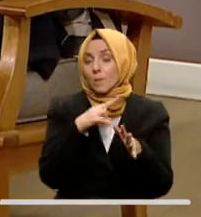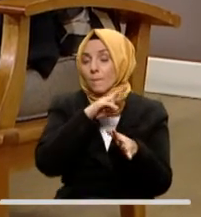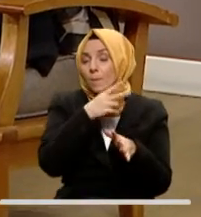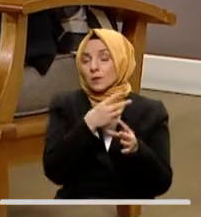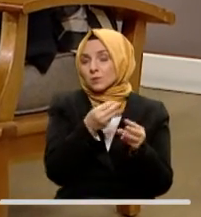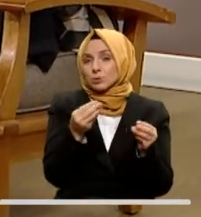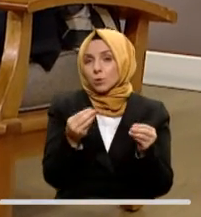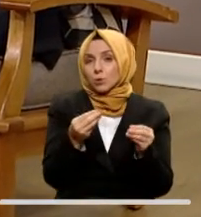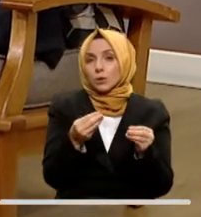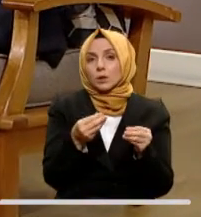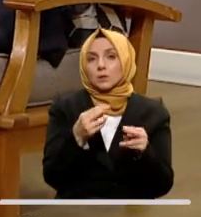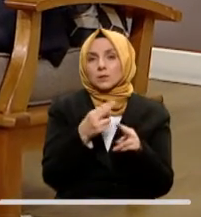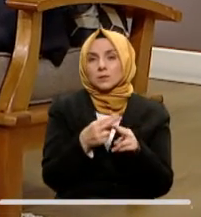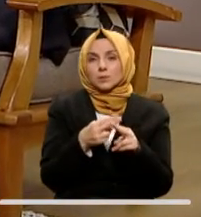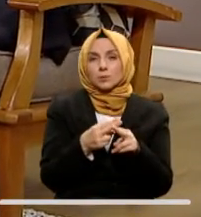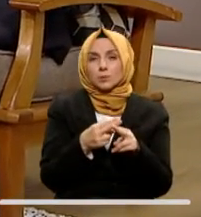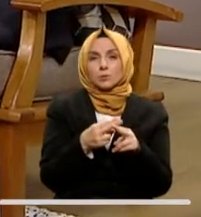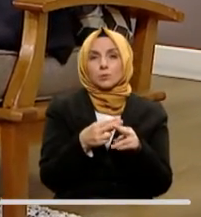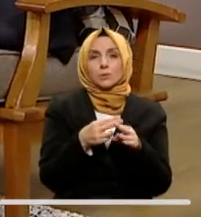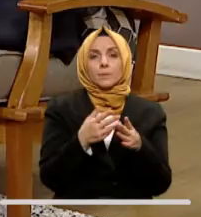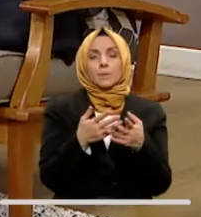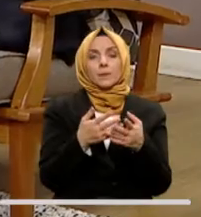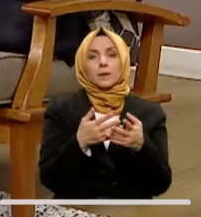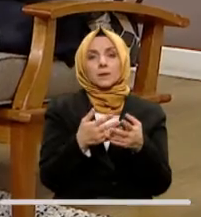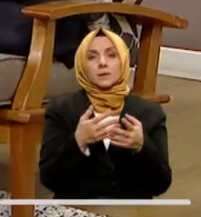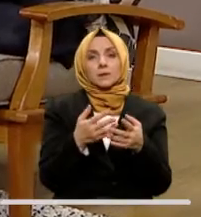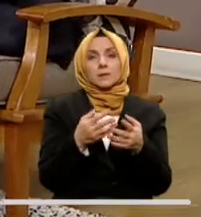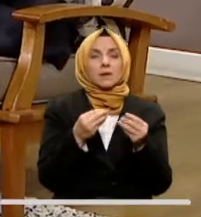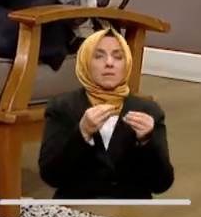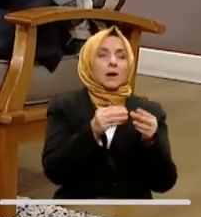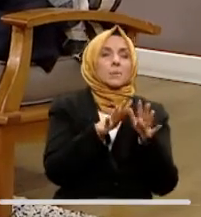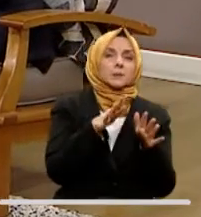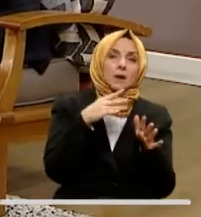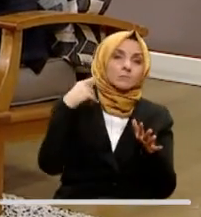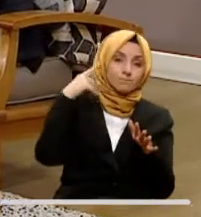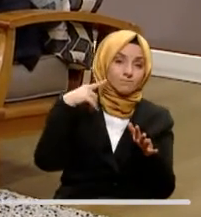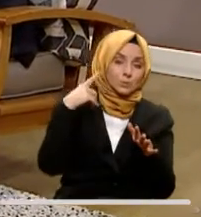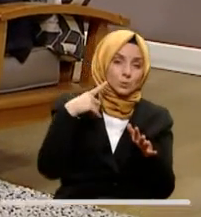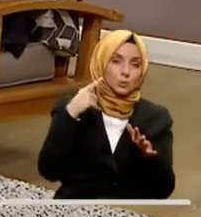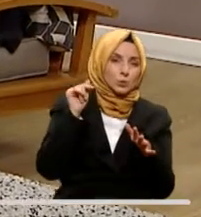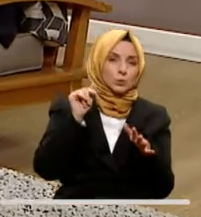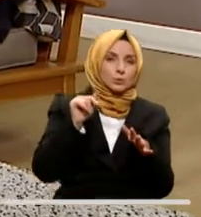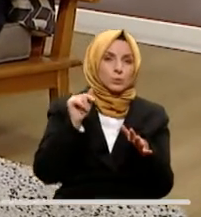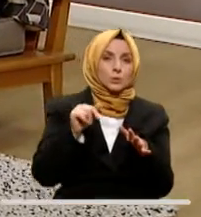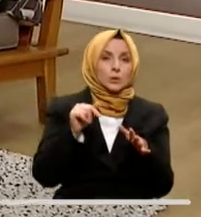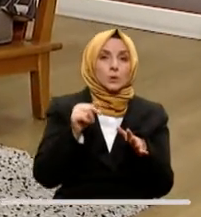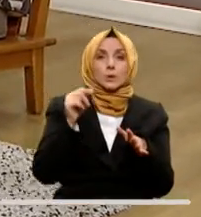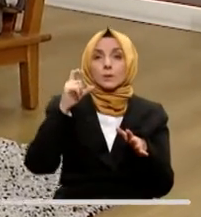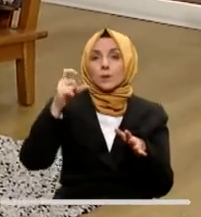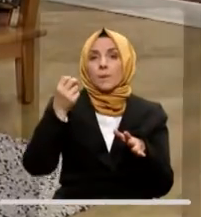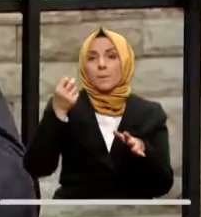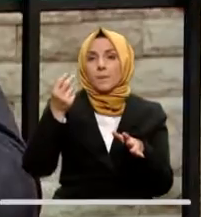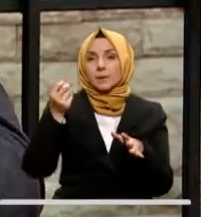karar pandemi ile birlikte bu biraz daha herhalde top duyarlılığı yakalamıştık Esasen ülkemizde